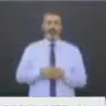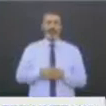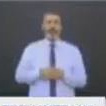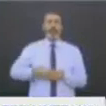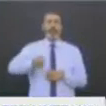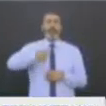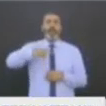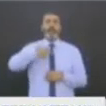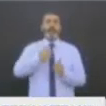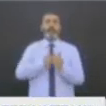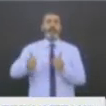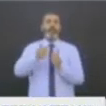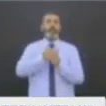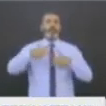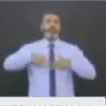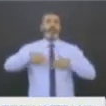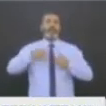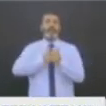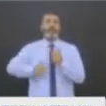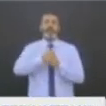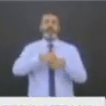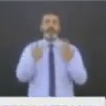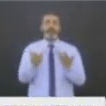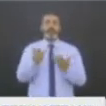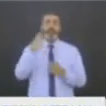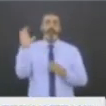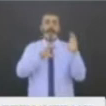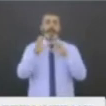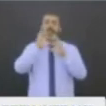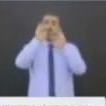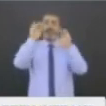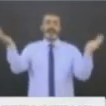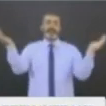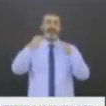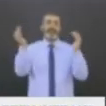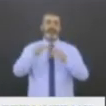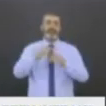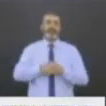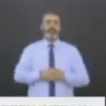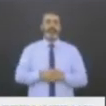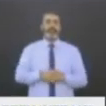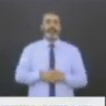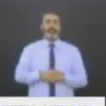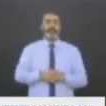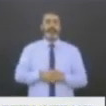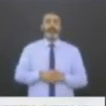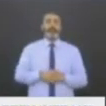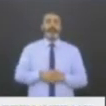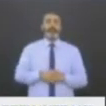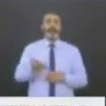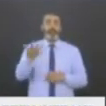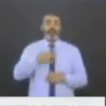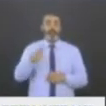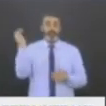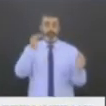Η προτεραιότητα της κυβέρνησης είναι η προσέλκυση ξένων επενδύσεων. Και για να μπορέσουμε να έχουμε στη χώρα πολλές